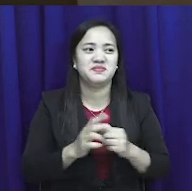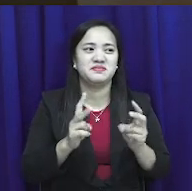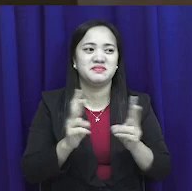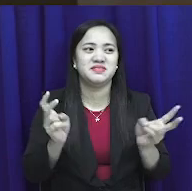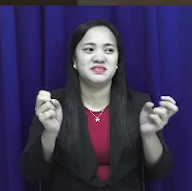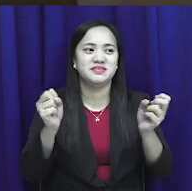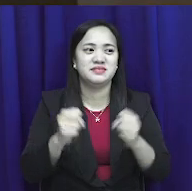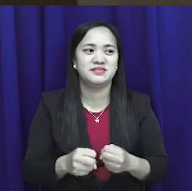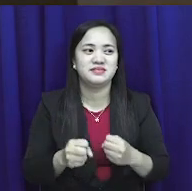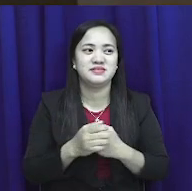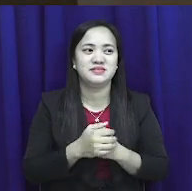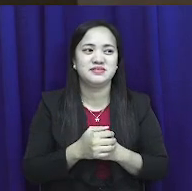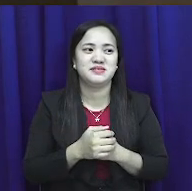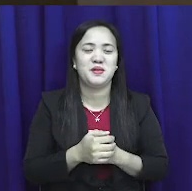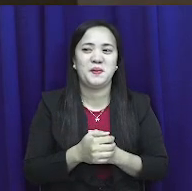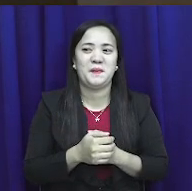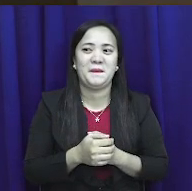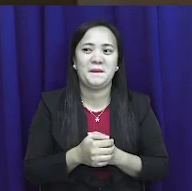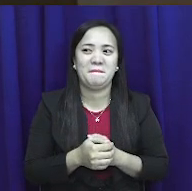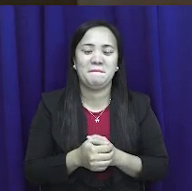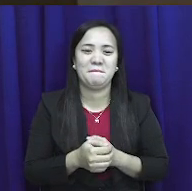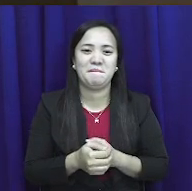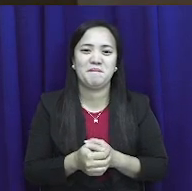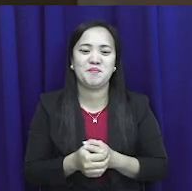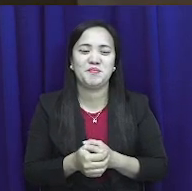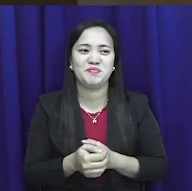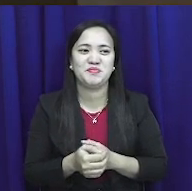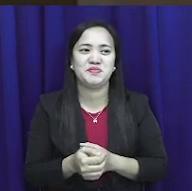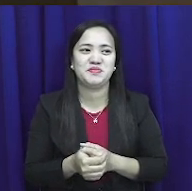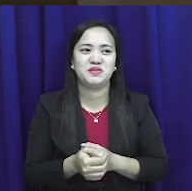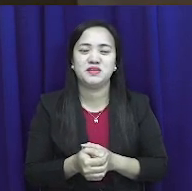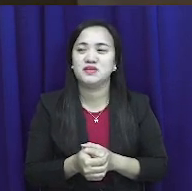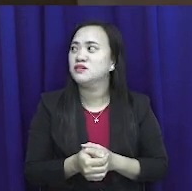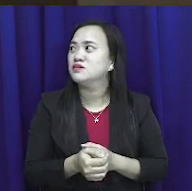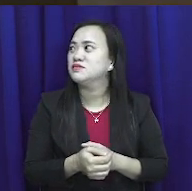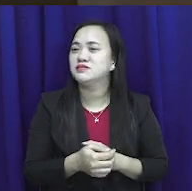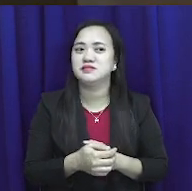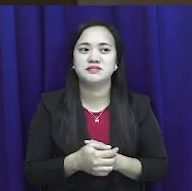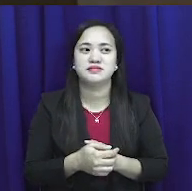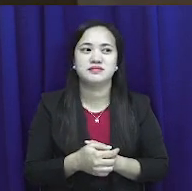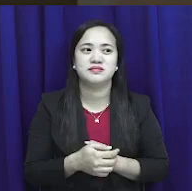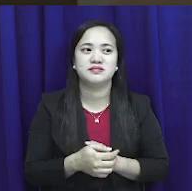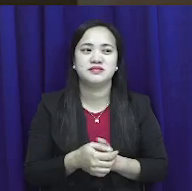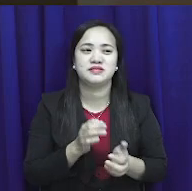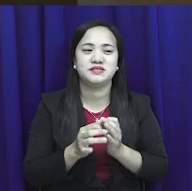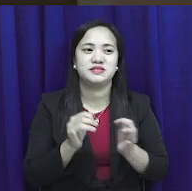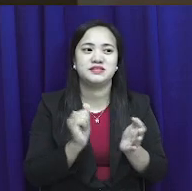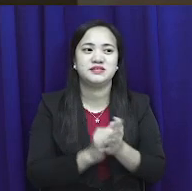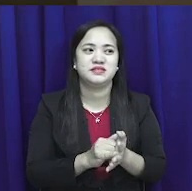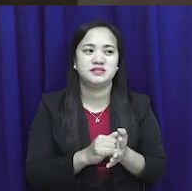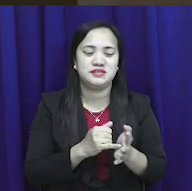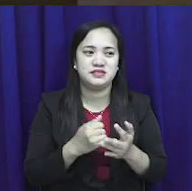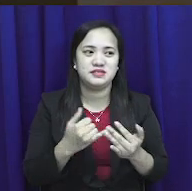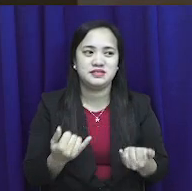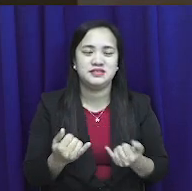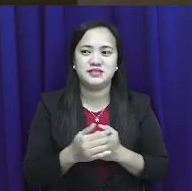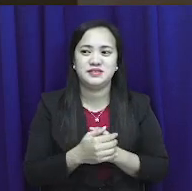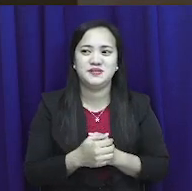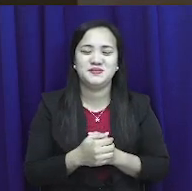' ba tinatanggal naman sa gabi ' ba bago matutulog hindi mo naman iiwan yan diyan eh yung ilong yung